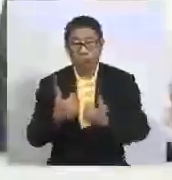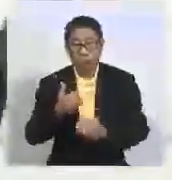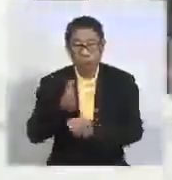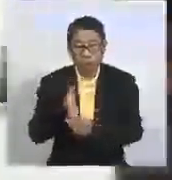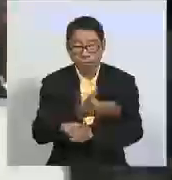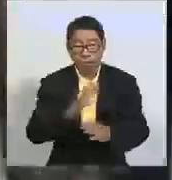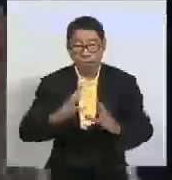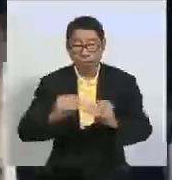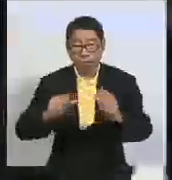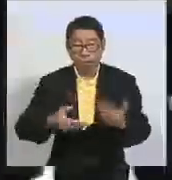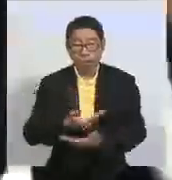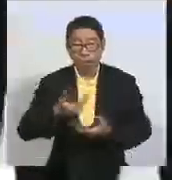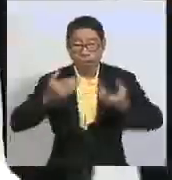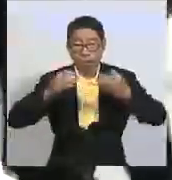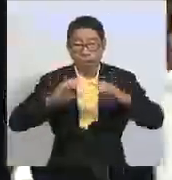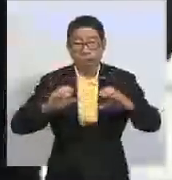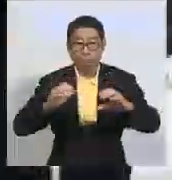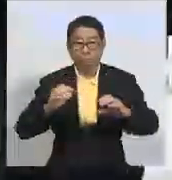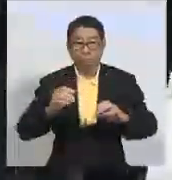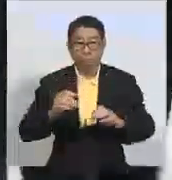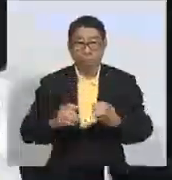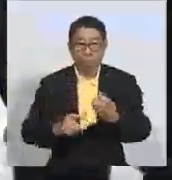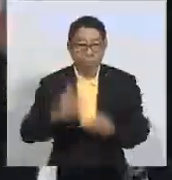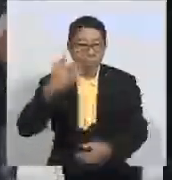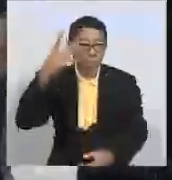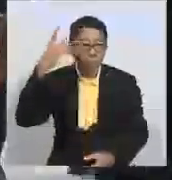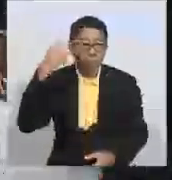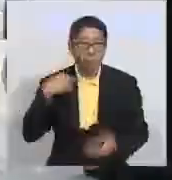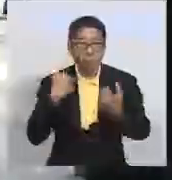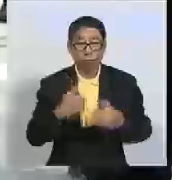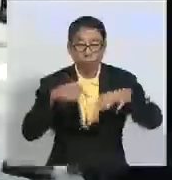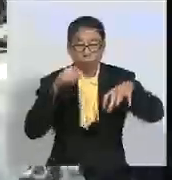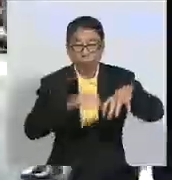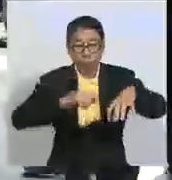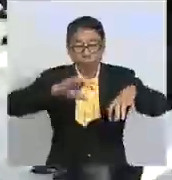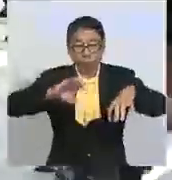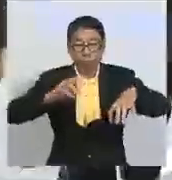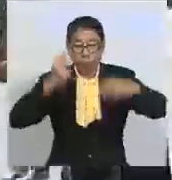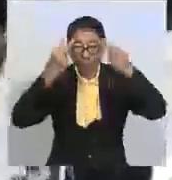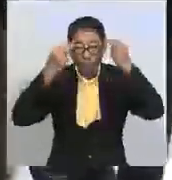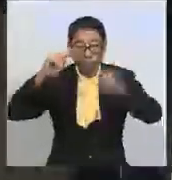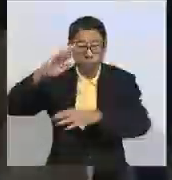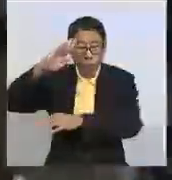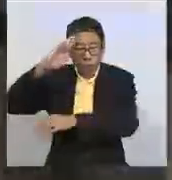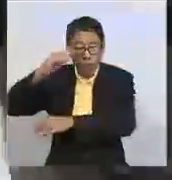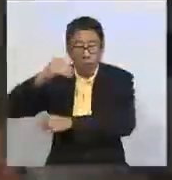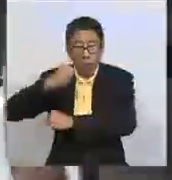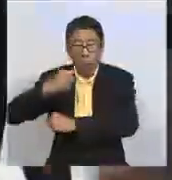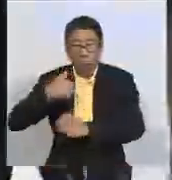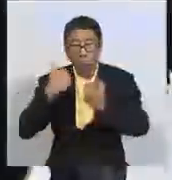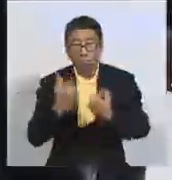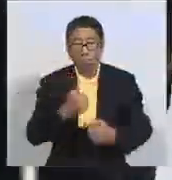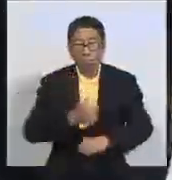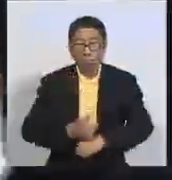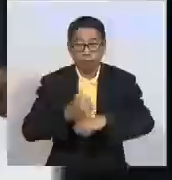โดยก่อนการประชุมคณะรัฐมนตรีประจำสัปดาห์ช่วงเช้าวันนี้ที่ทำเนียบรัฐบาลพลเอกประยุทธ์จันทร์โอชานายกรัฐมนตรี